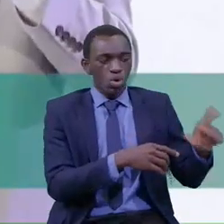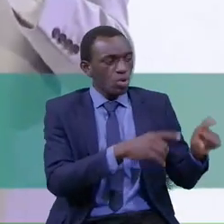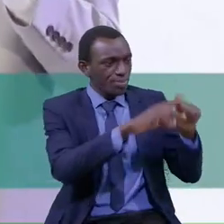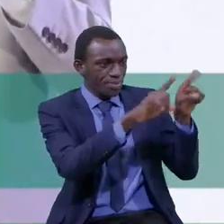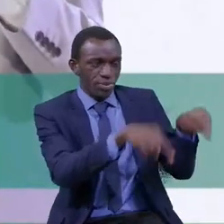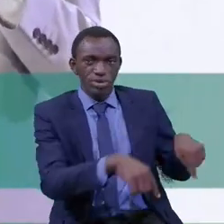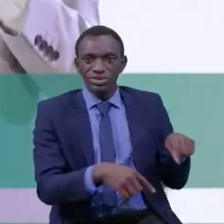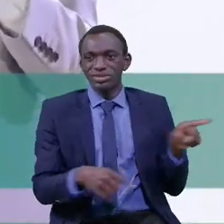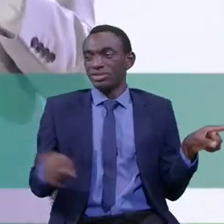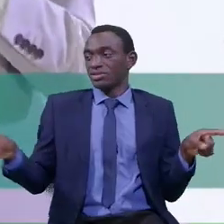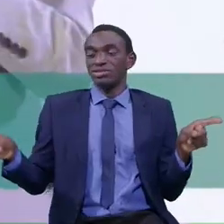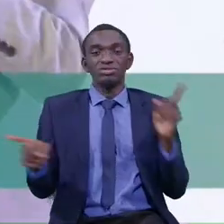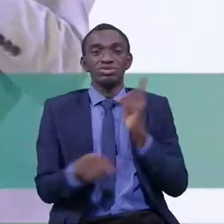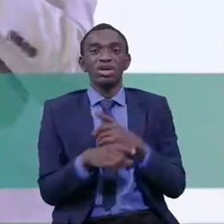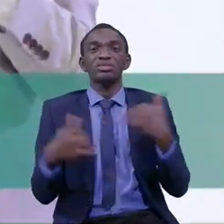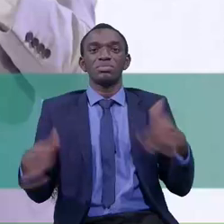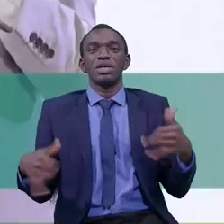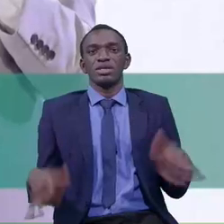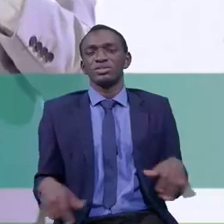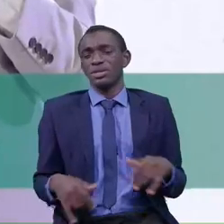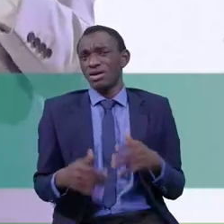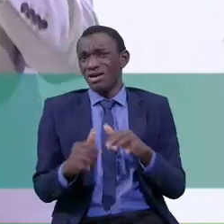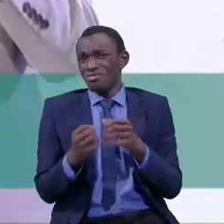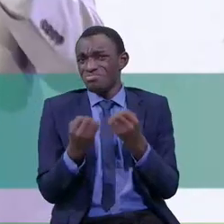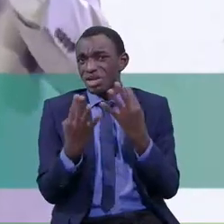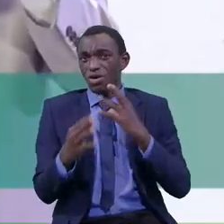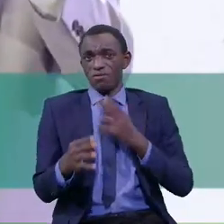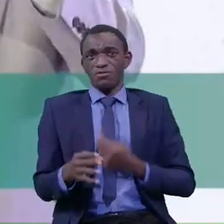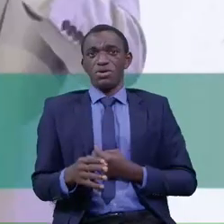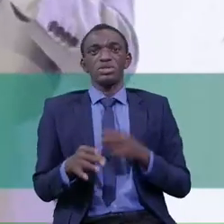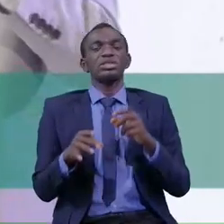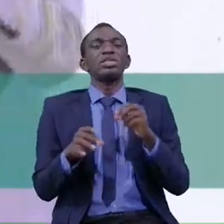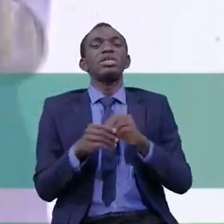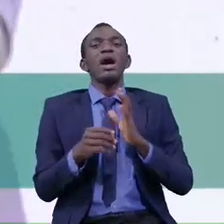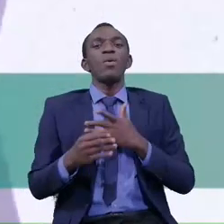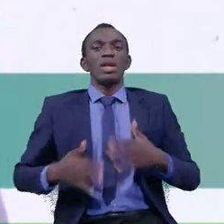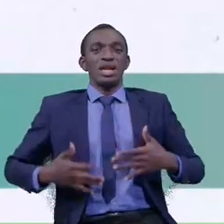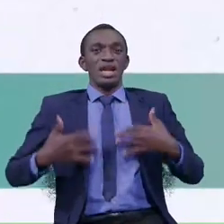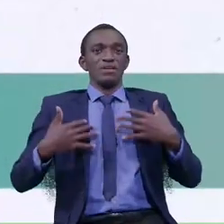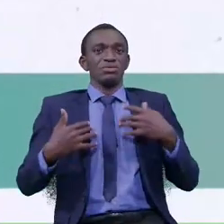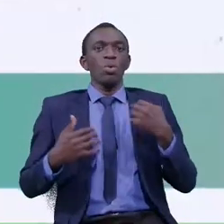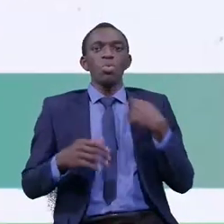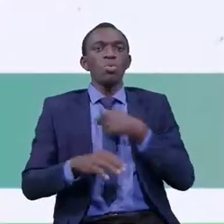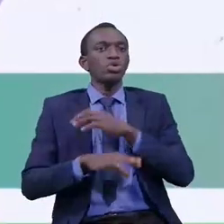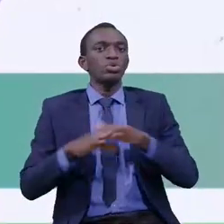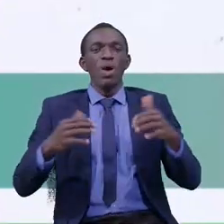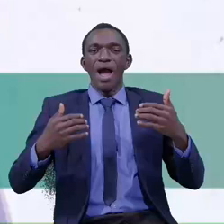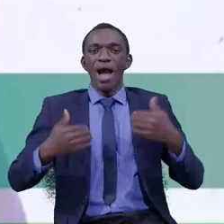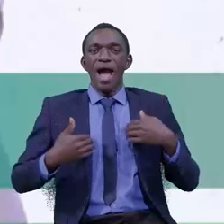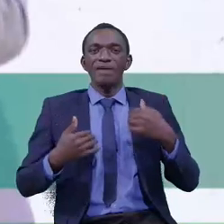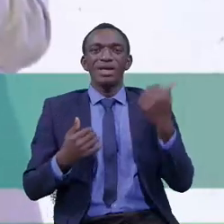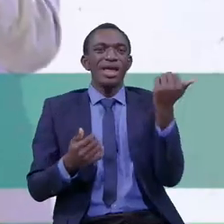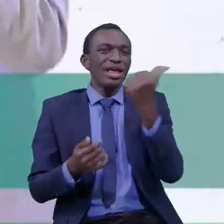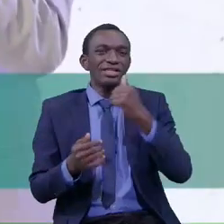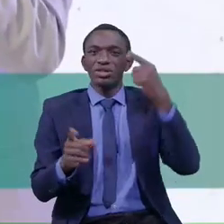Ils perdent du temps. Combien parmi nous dans la vie, comme ces enfants, nous n'avons